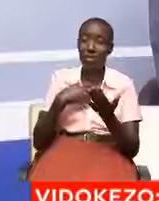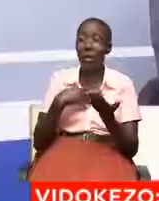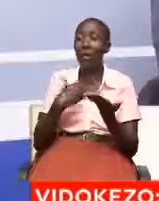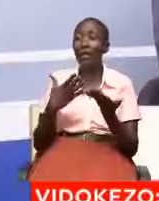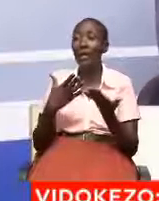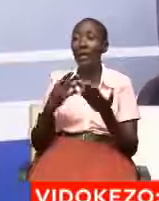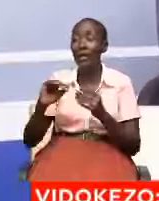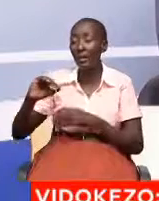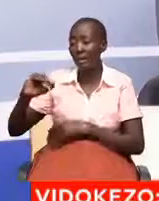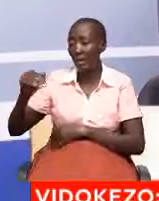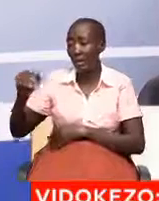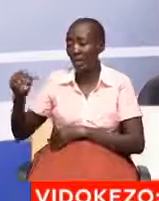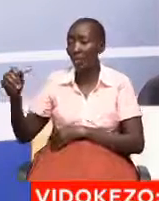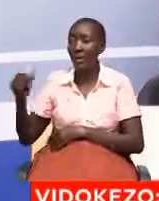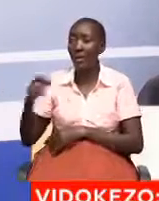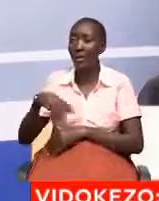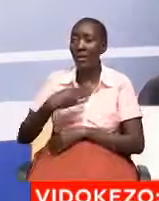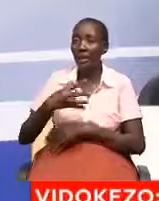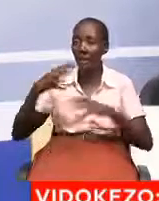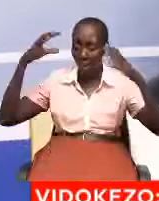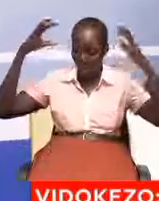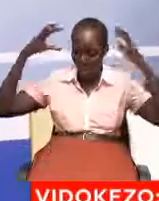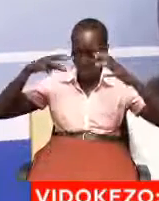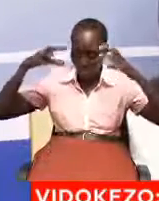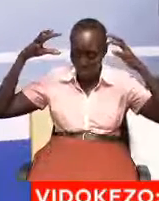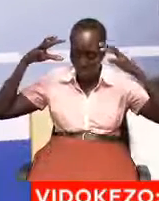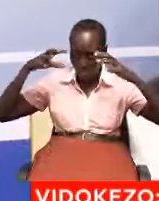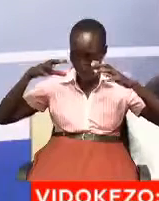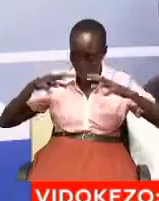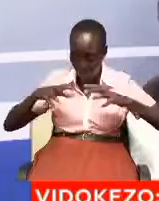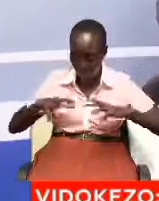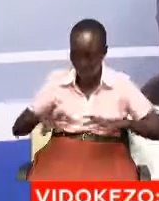Baadhi ya kaunti kufuatia mvua kubwa ambayo inaendelea kunyesha.